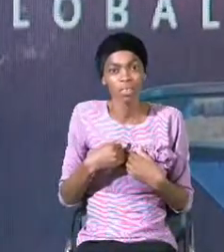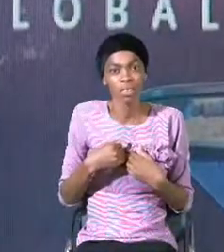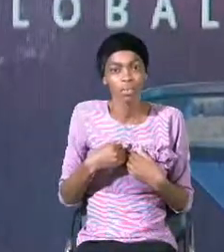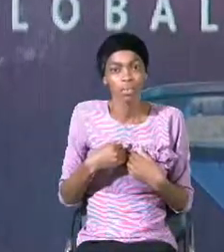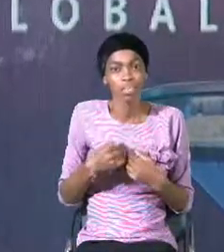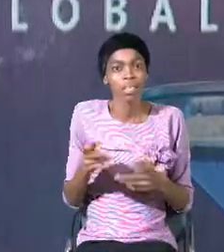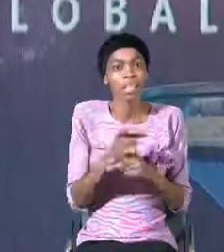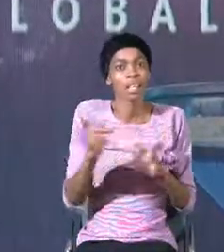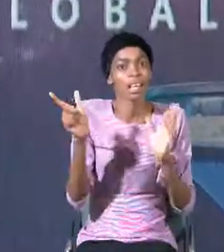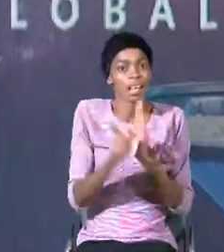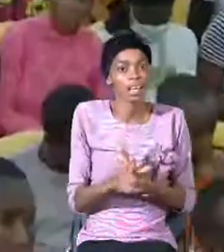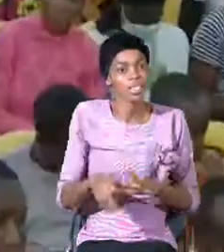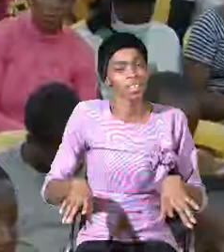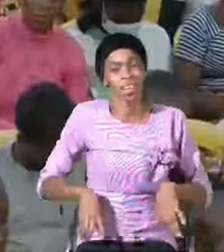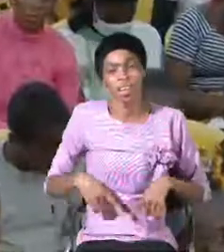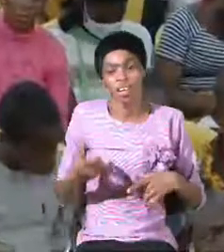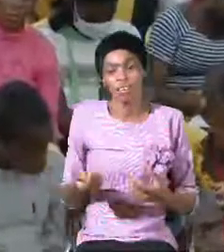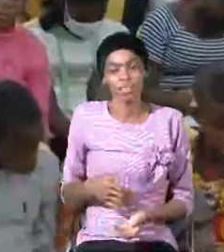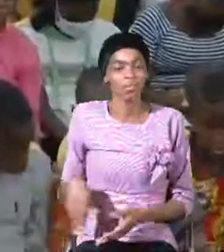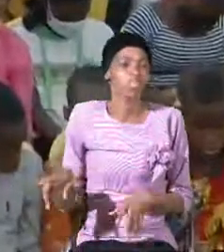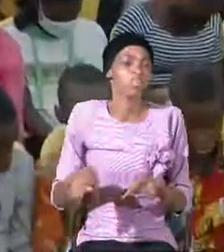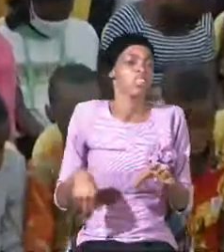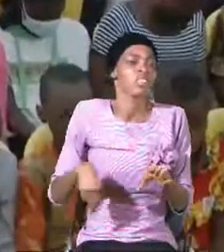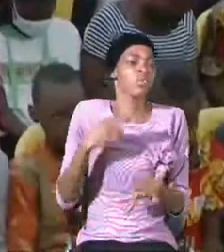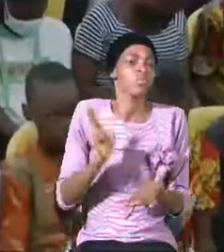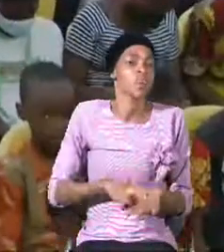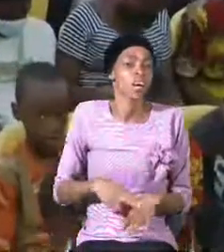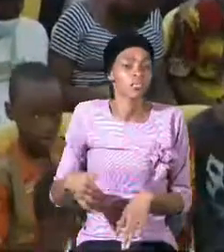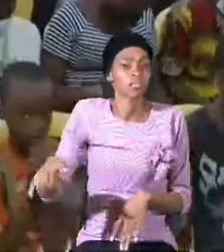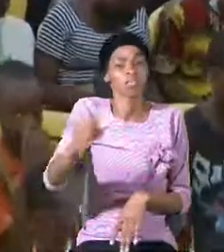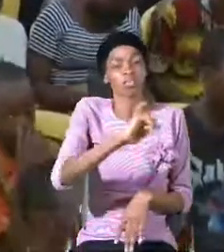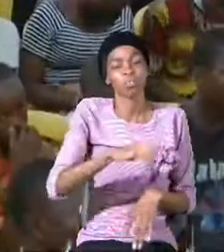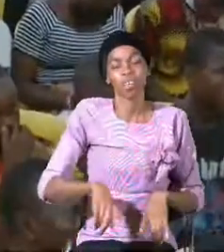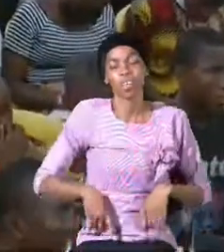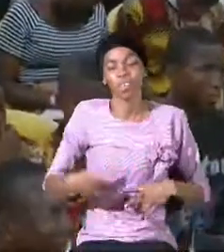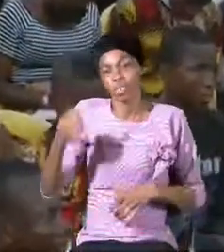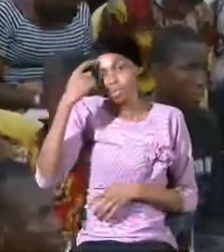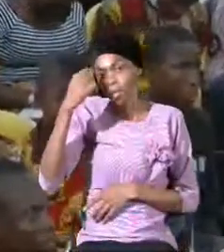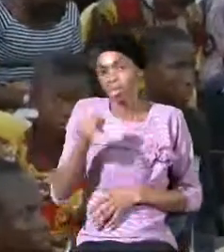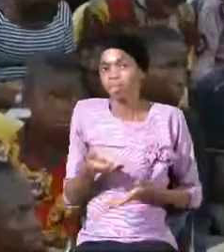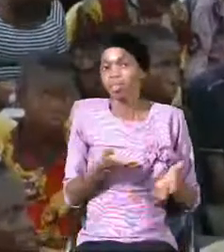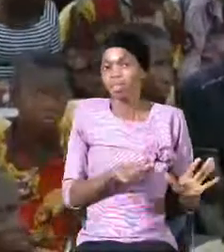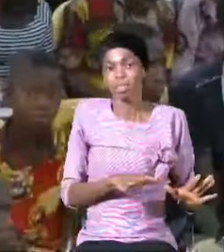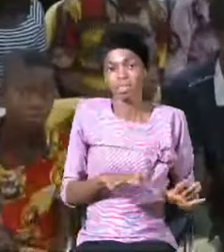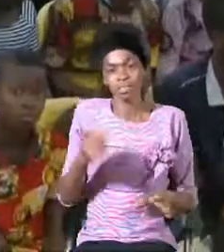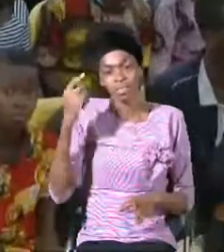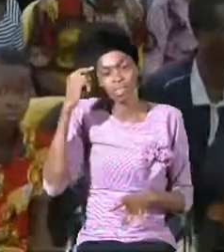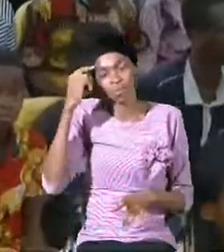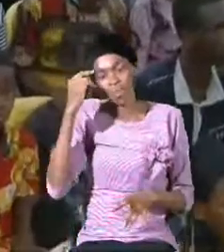Ils ont une vie passive et amorti, le cerveau, l'esprit est amorti.